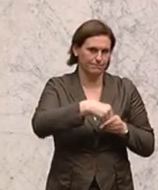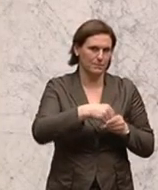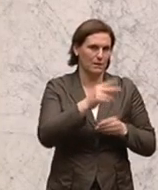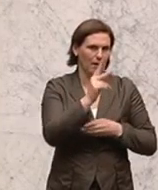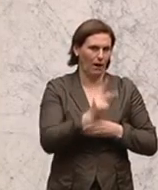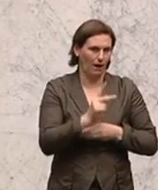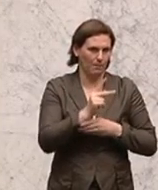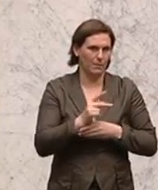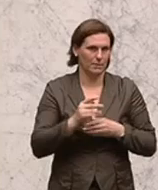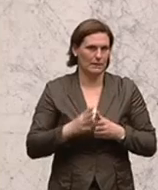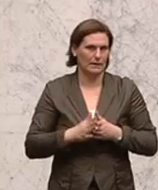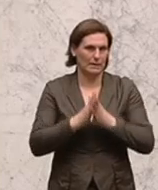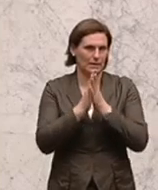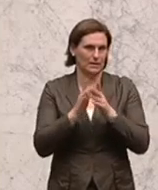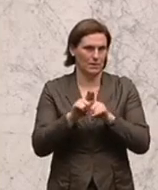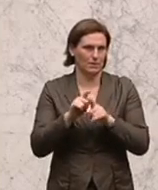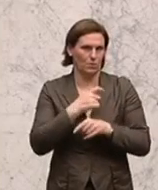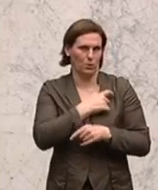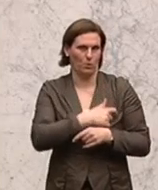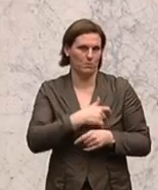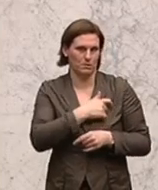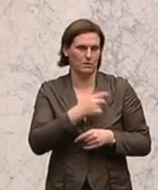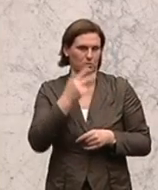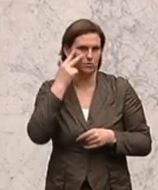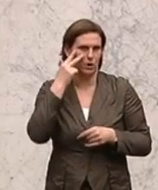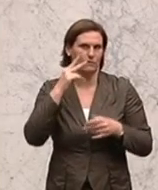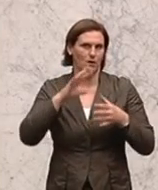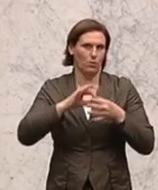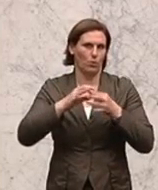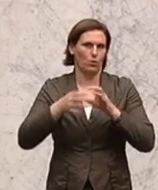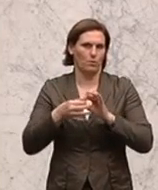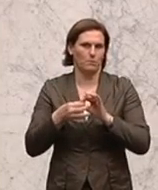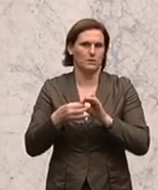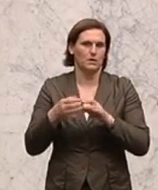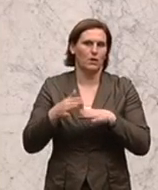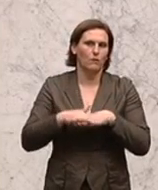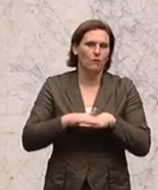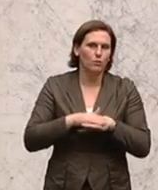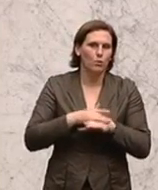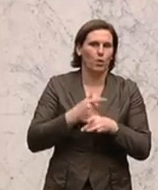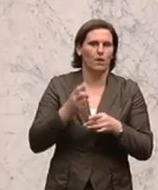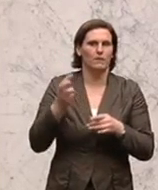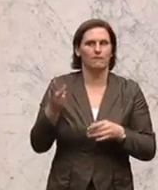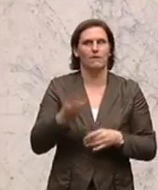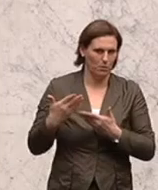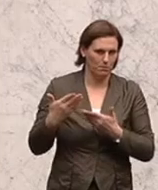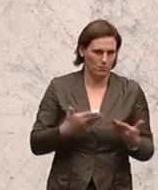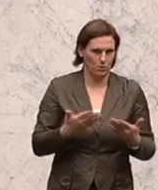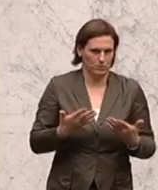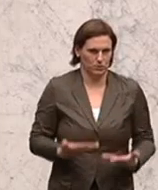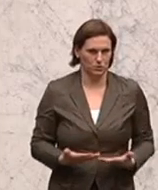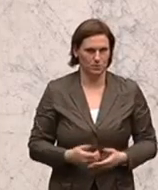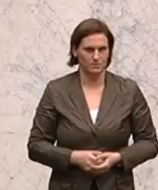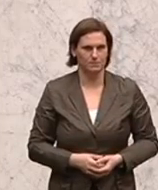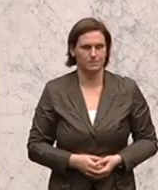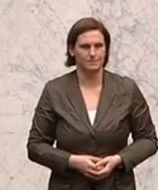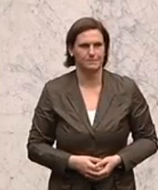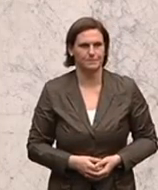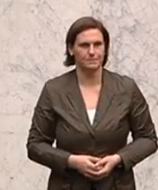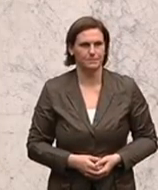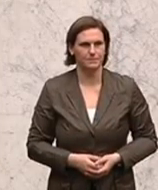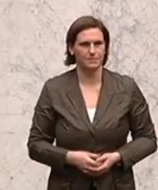entspräche. Jetzt sind natürlich Erdarbeiten oder Schotterarbeiten am Heldenplatz eine fantastische Sache. Mich faszinieren Bagger